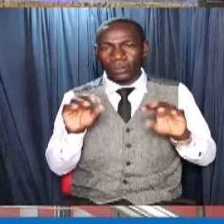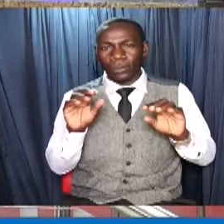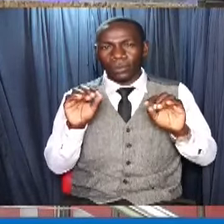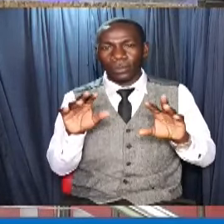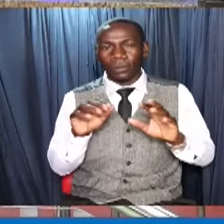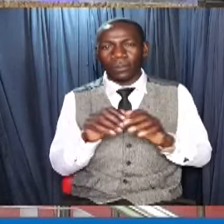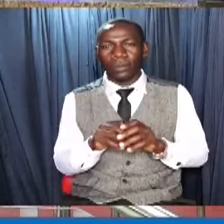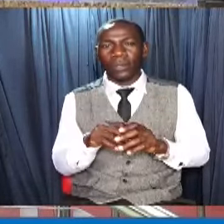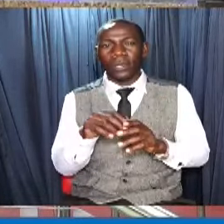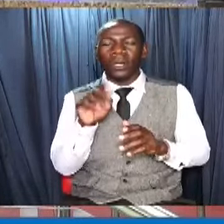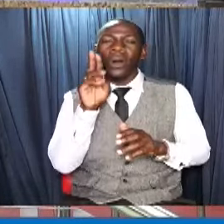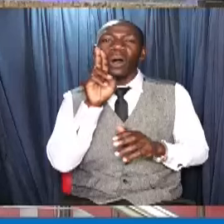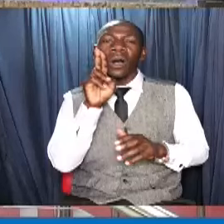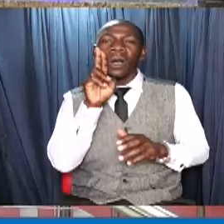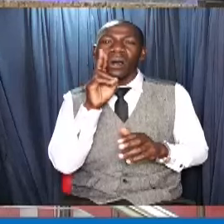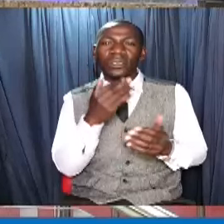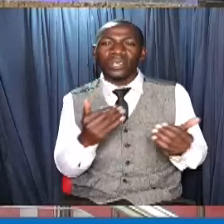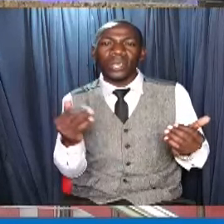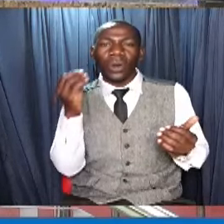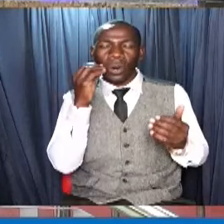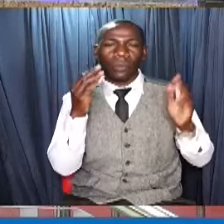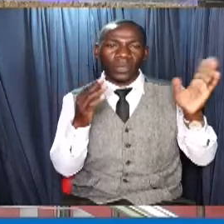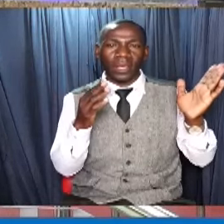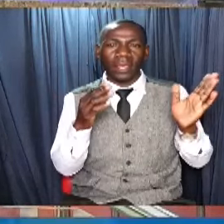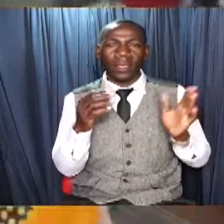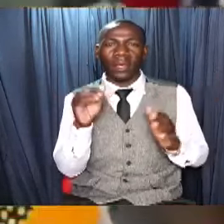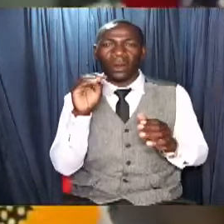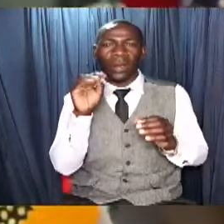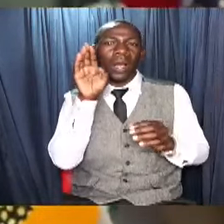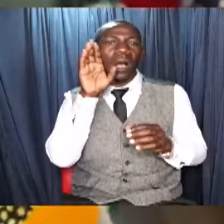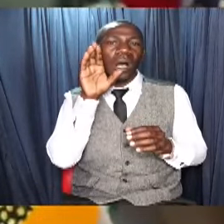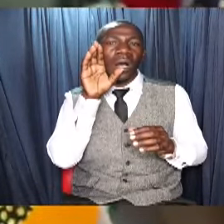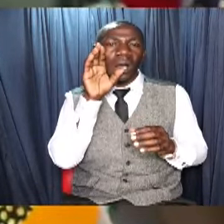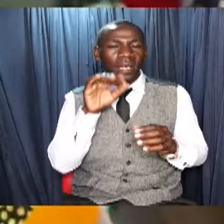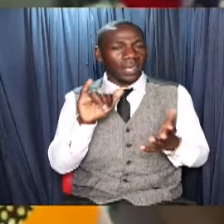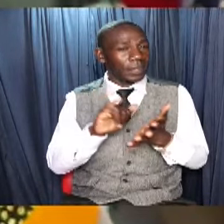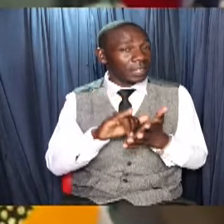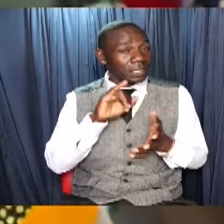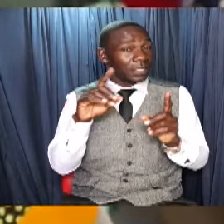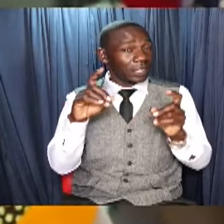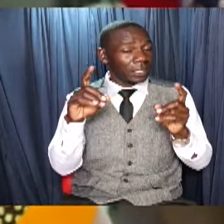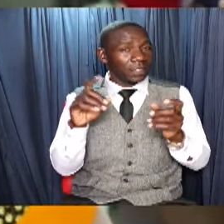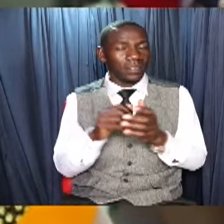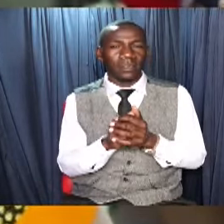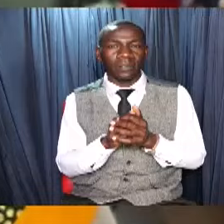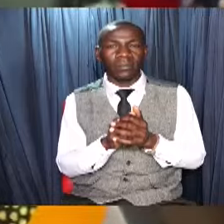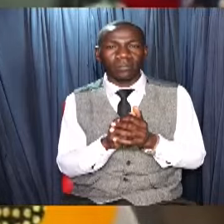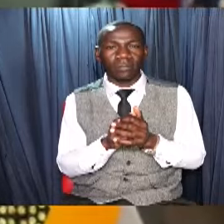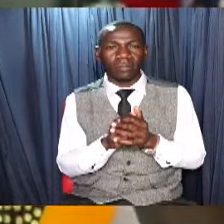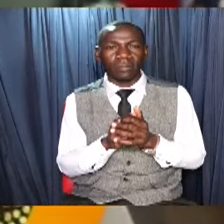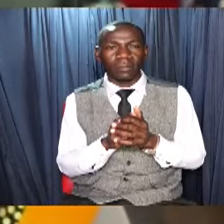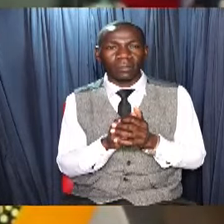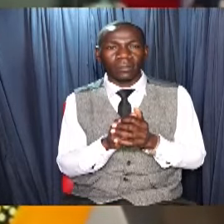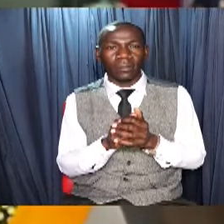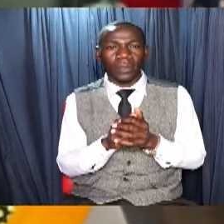fun. Ni watoto wa mjomba hapo kwa mjiwa wake na mjomba huu. With our cousins around. Ni dhambi hiyo. That sin.